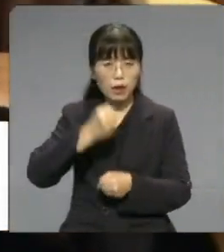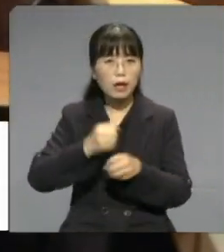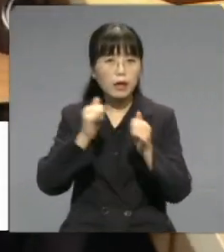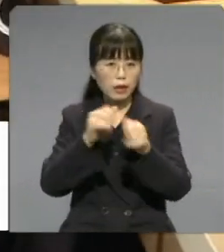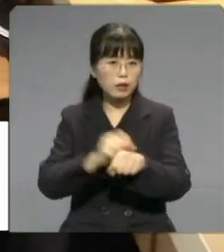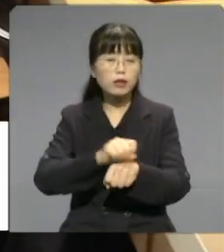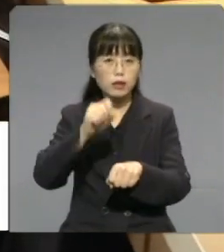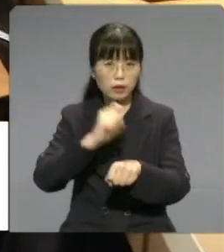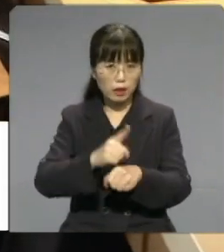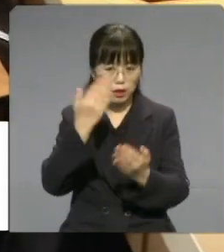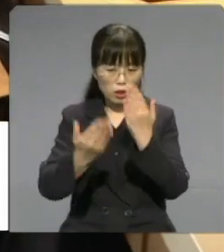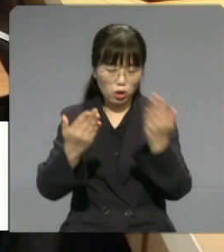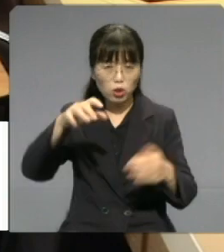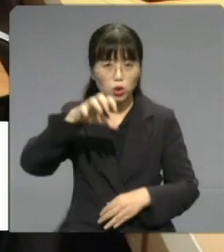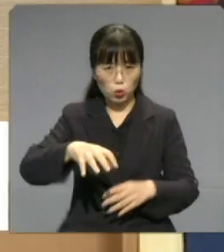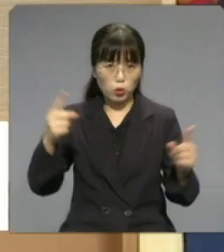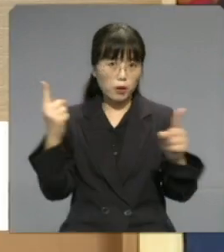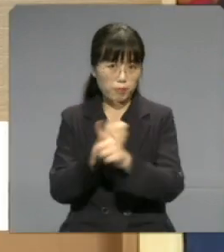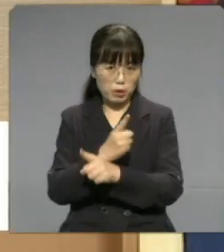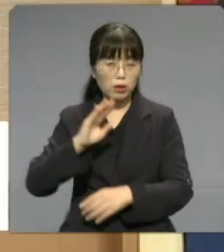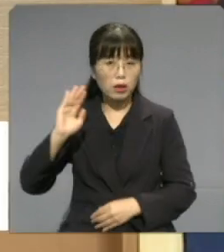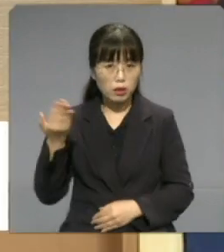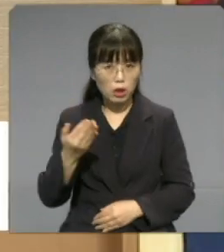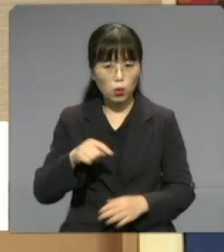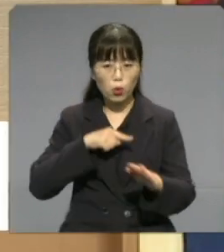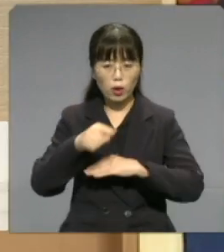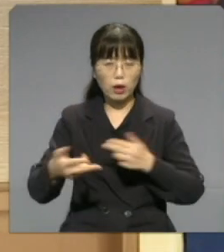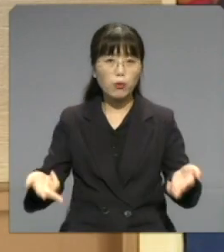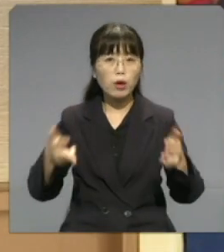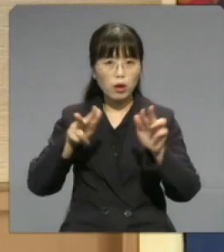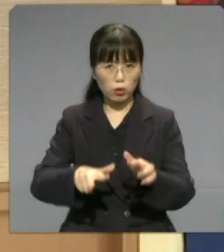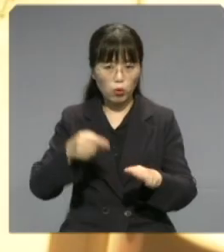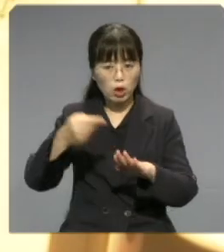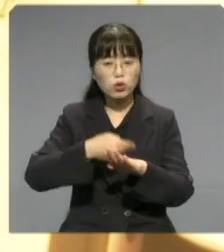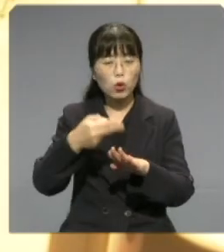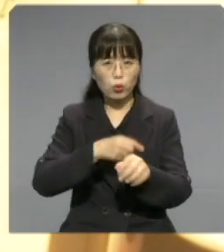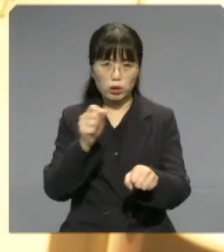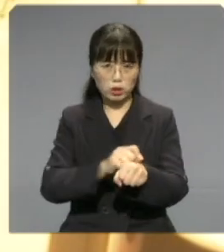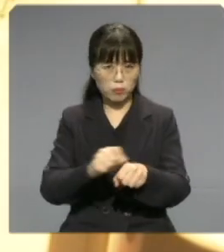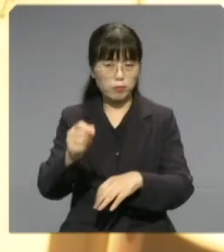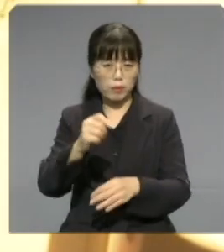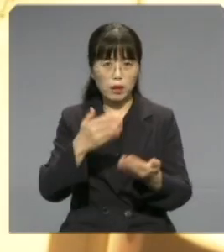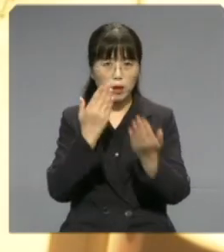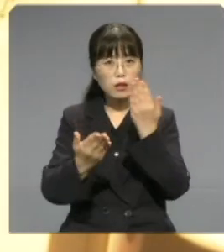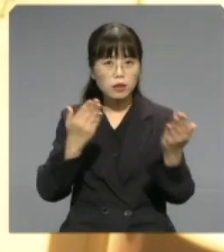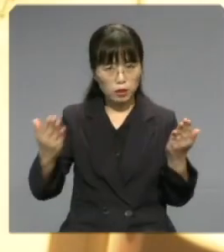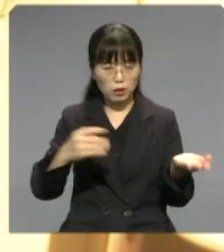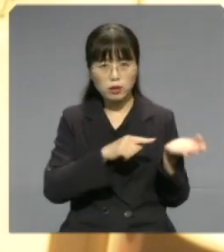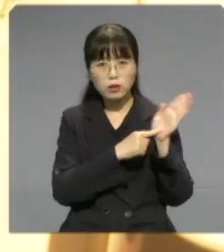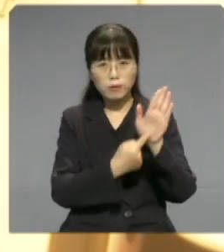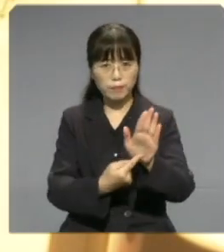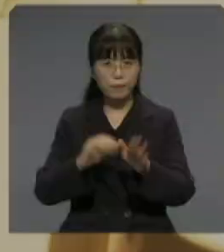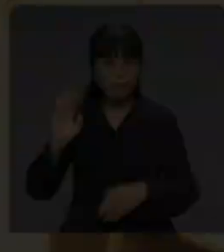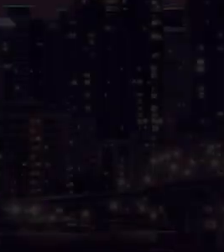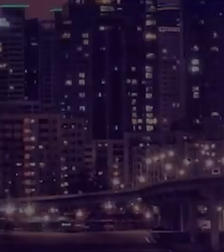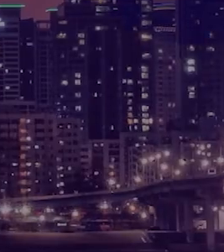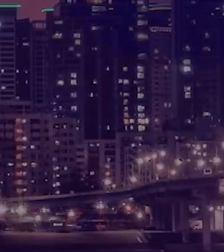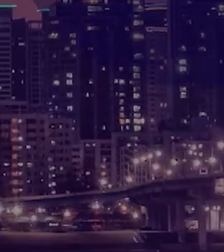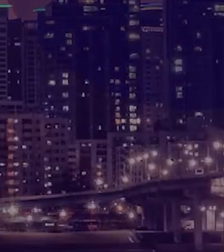는 특생 있는 전시 공간으로 탈바꿈하고 야외 공원에는 조각 특별전과 아트 마켓 등이 펼쳐집니다